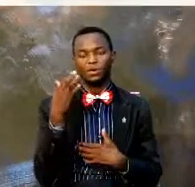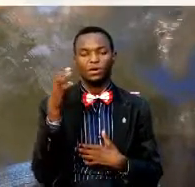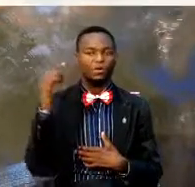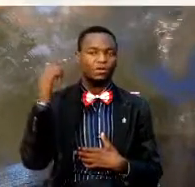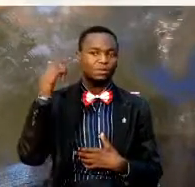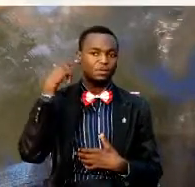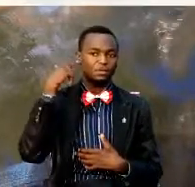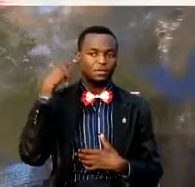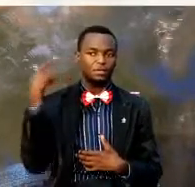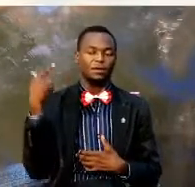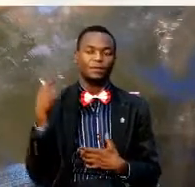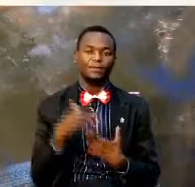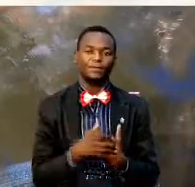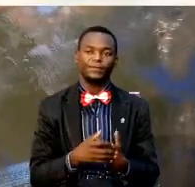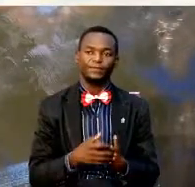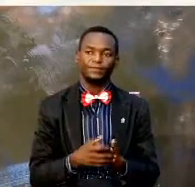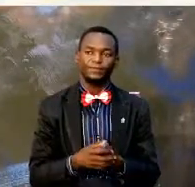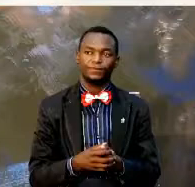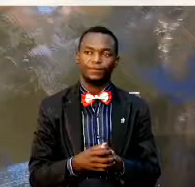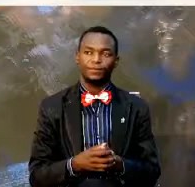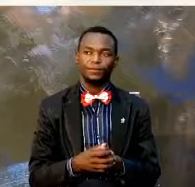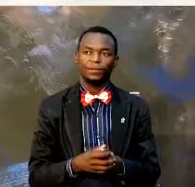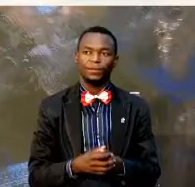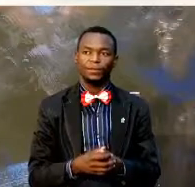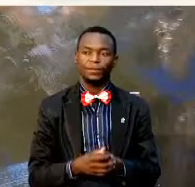sikie mwokozi wako.